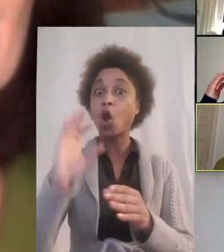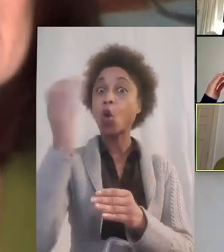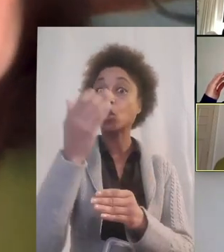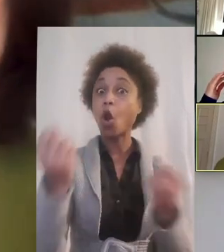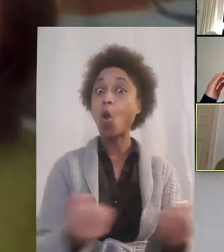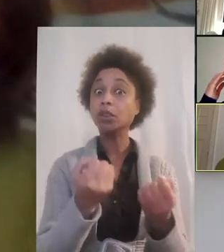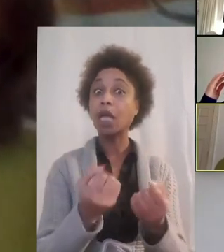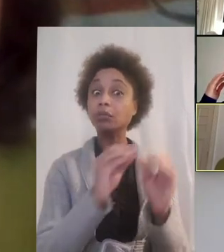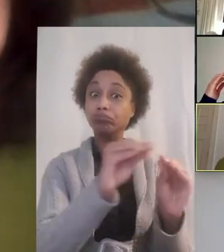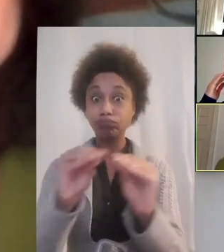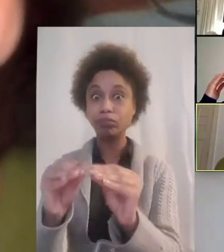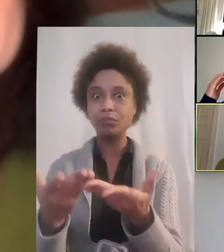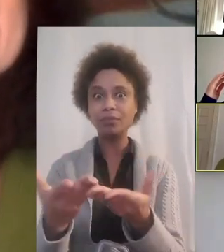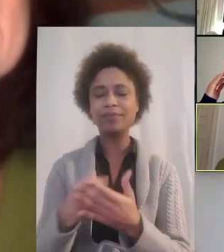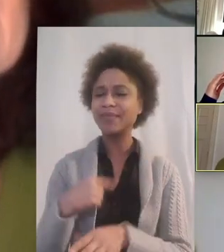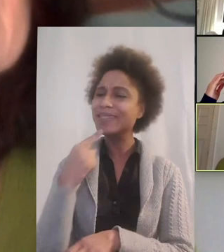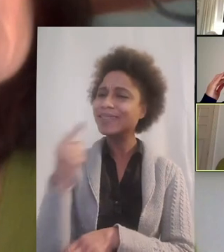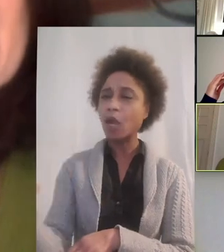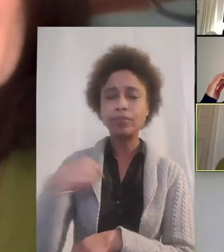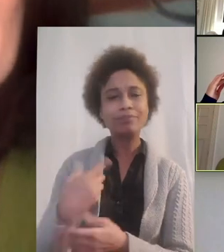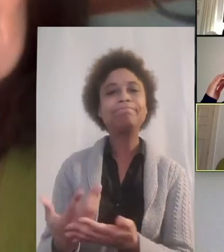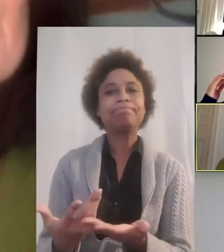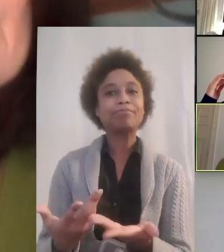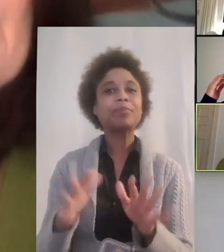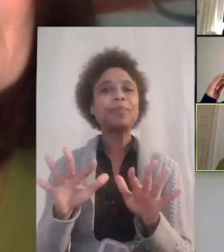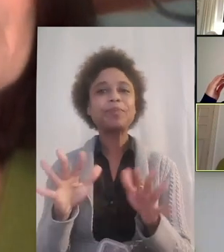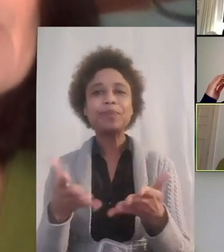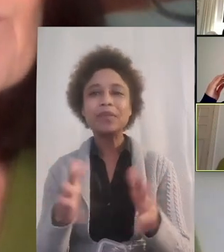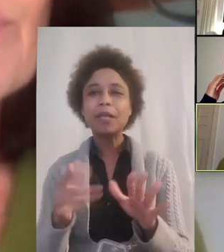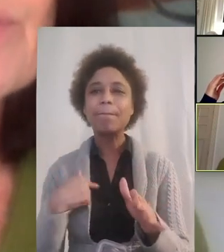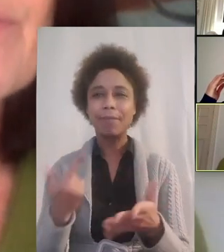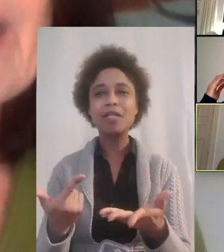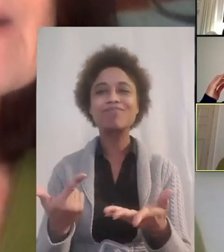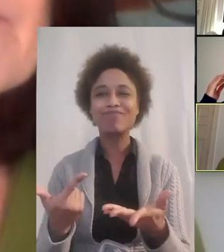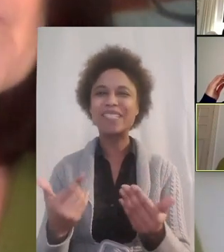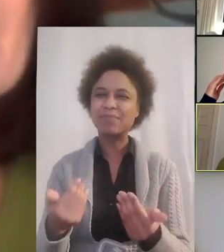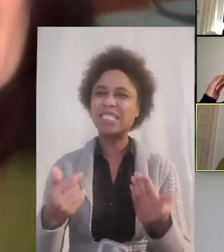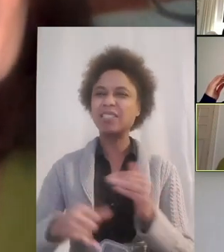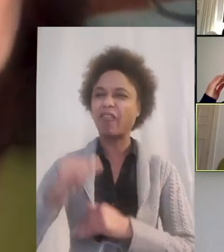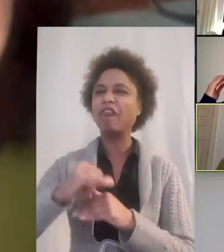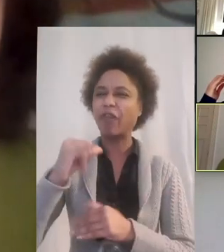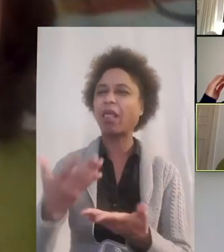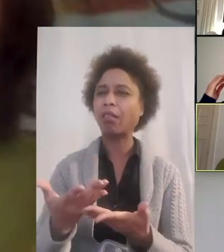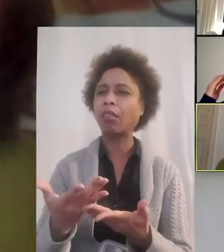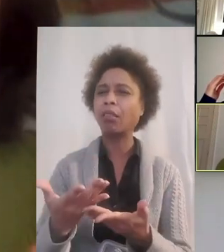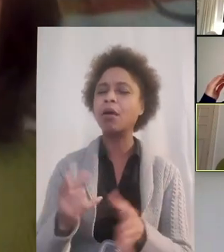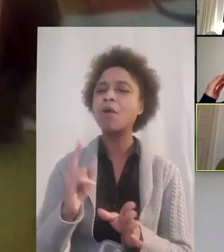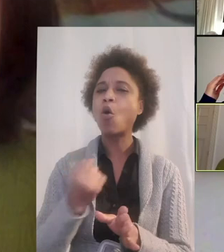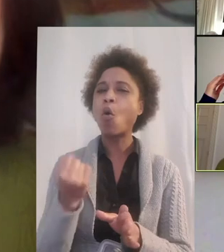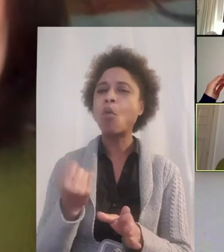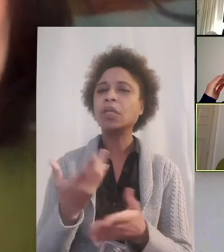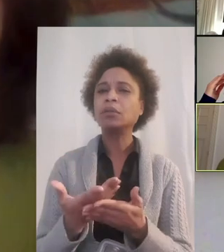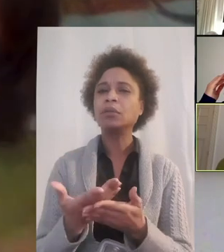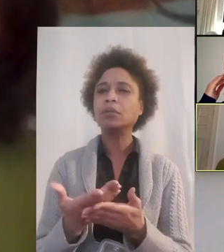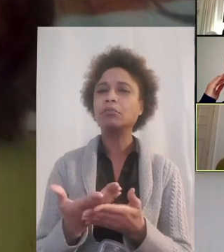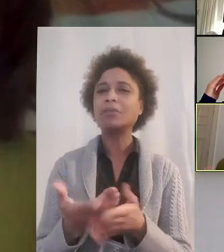culturele organisaties. En zij zei, nou, dat is misschien best een brug te ver. Maar het zou al heel